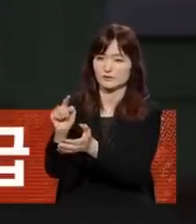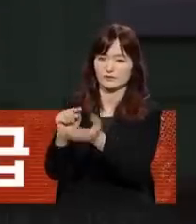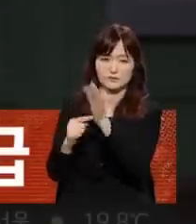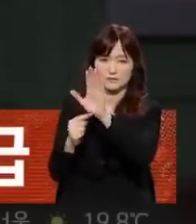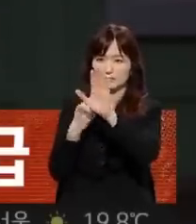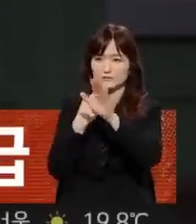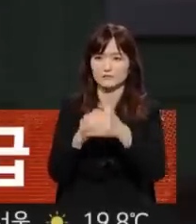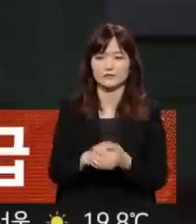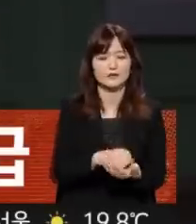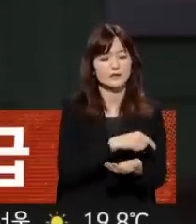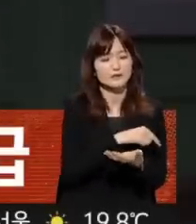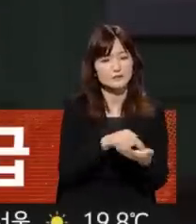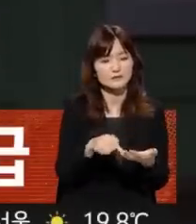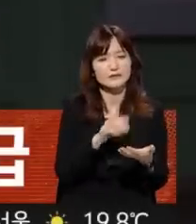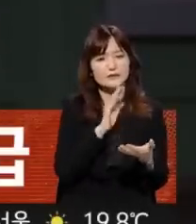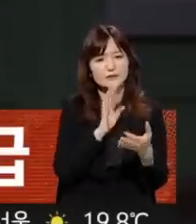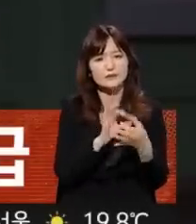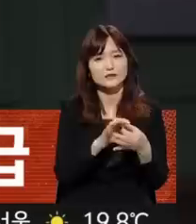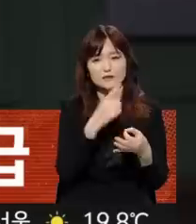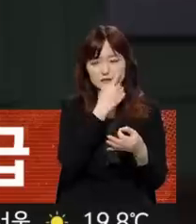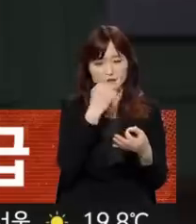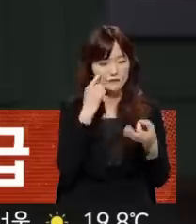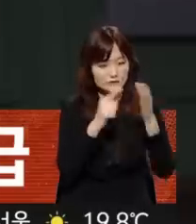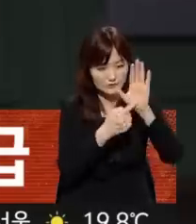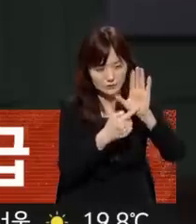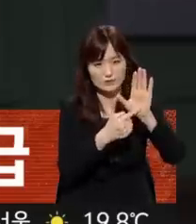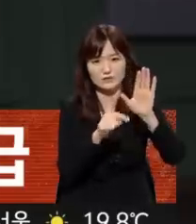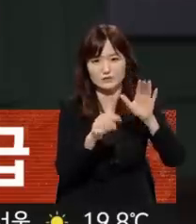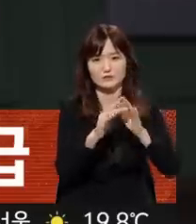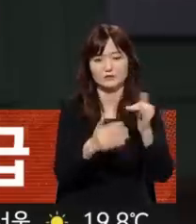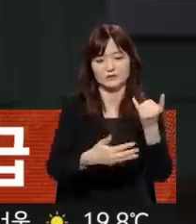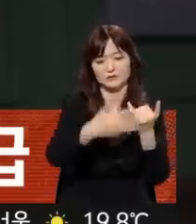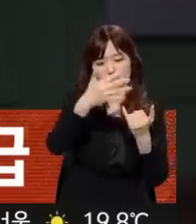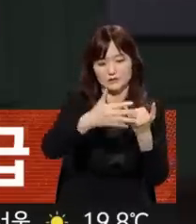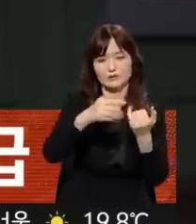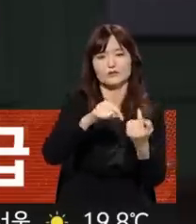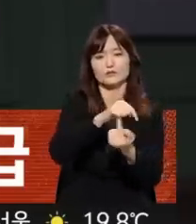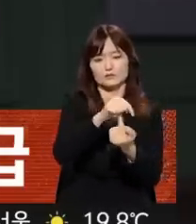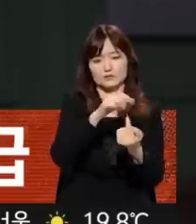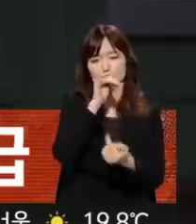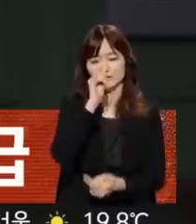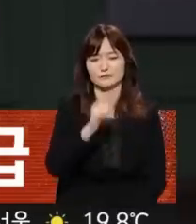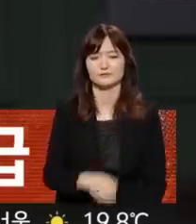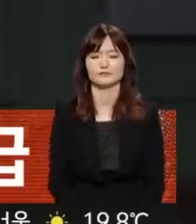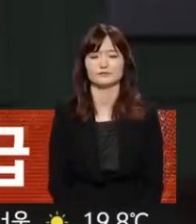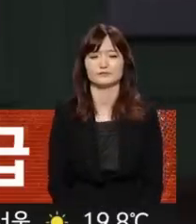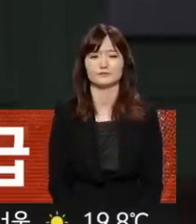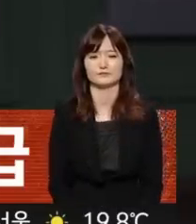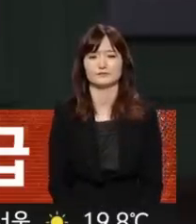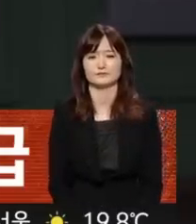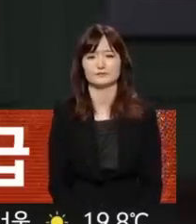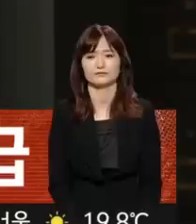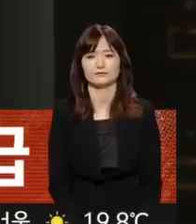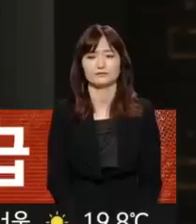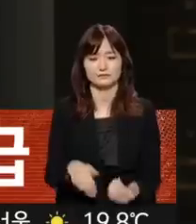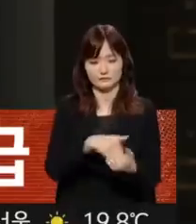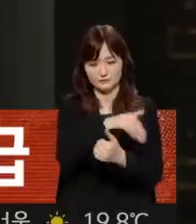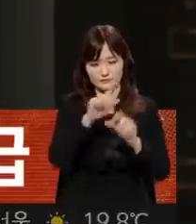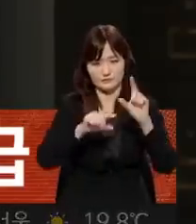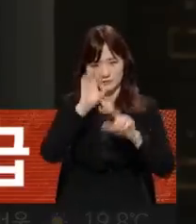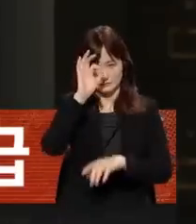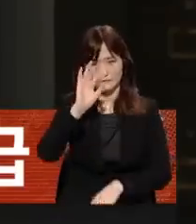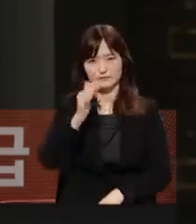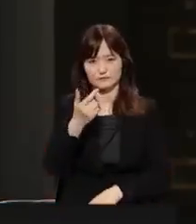대한 증거를 하나씩 공개하겠다 라면서 유튜브 채널까지도 만들어서 운영하고 있는 그런 상황입니다 좀 계속 지켜봐야